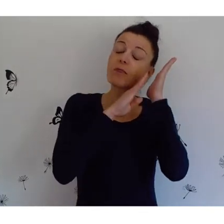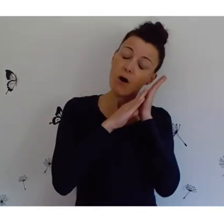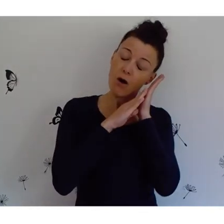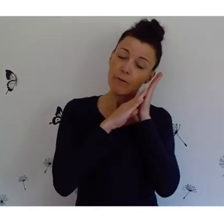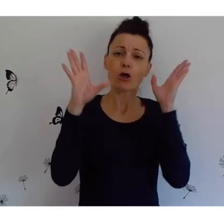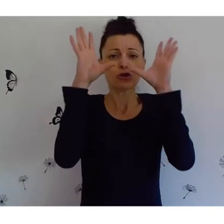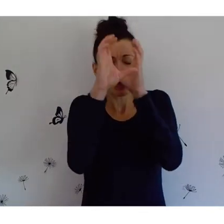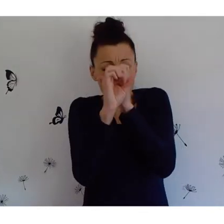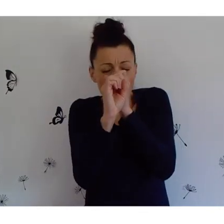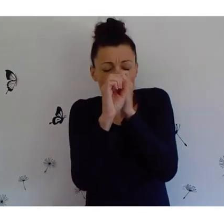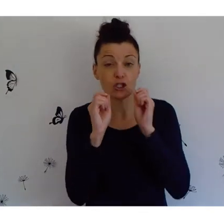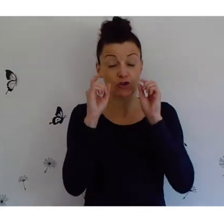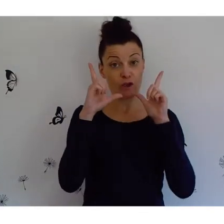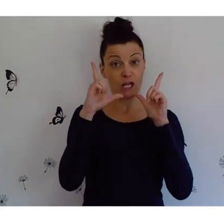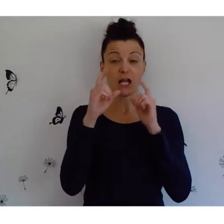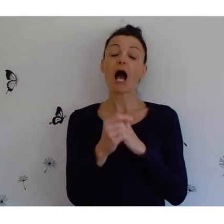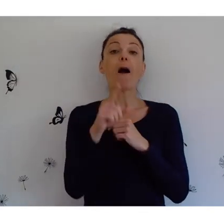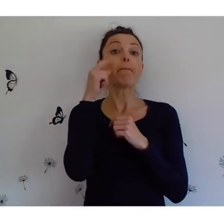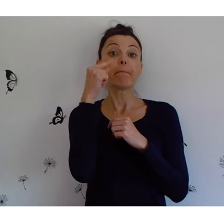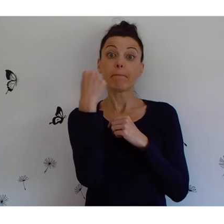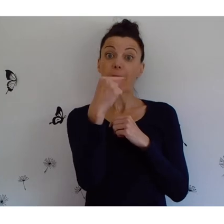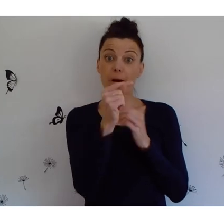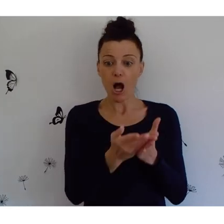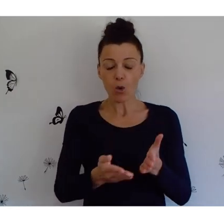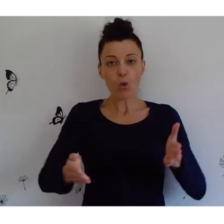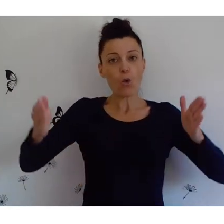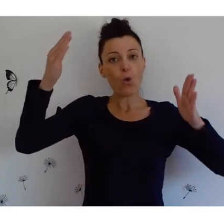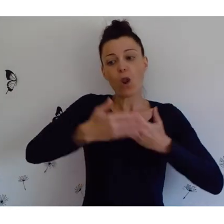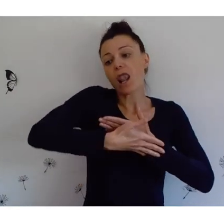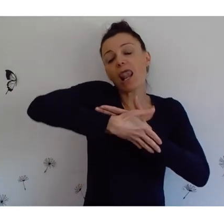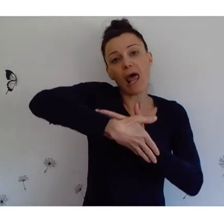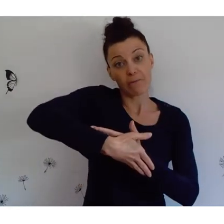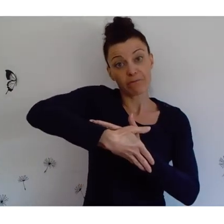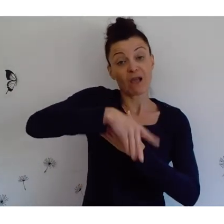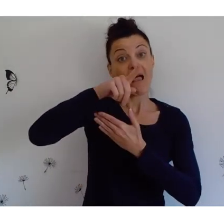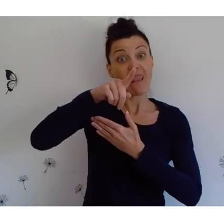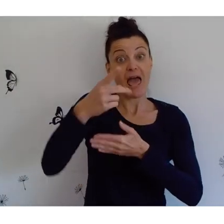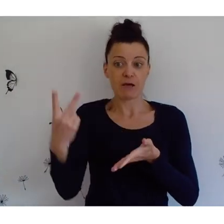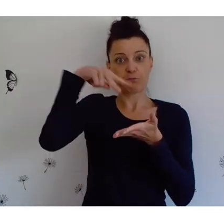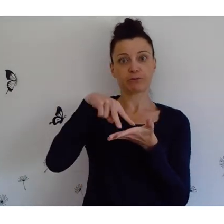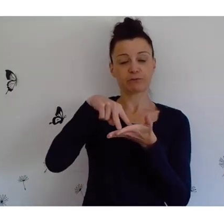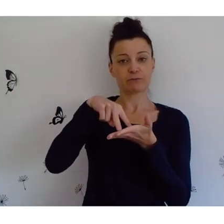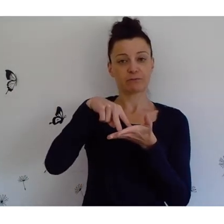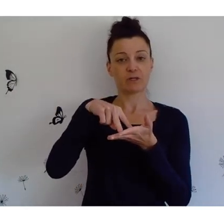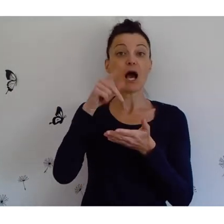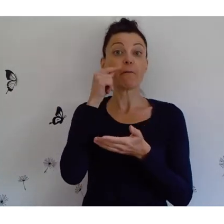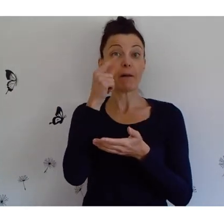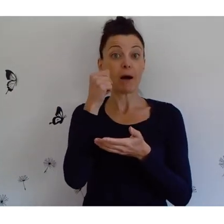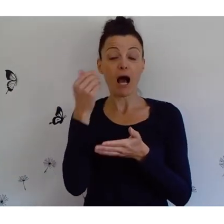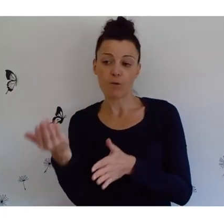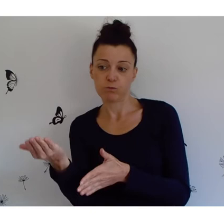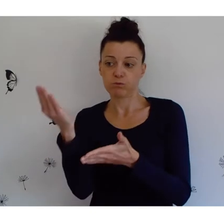notte. Il papà la appoggiava sulla culla e lei si sollevava. La sollevava e